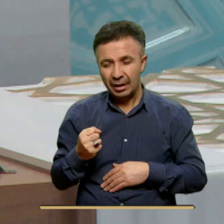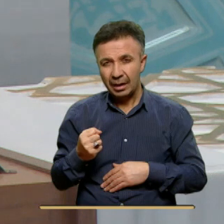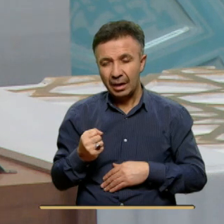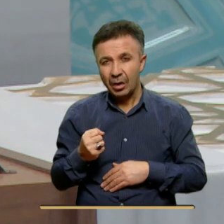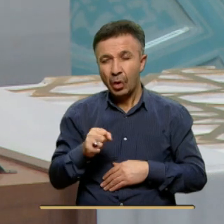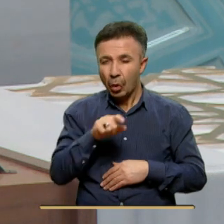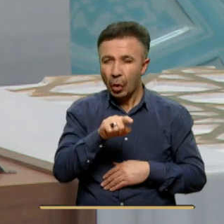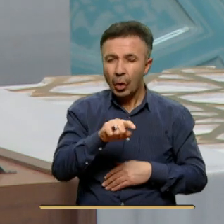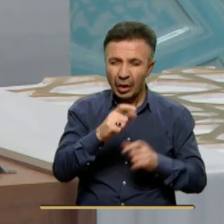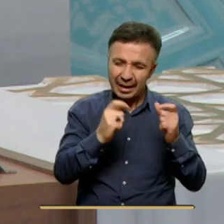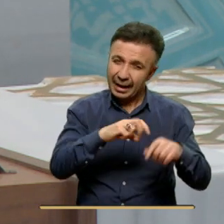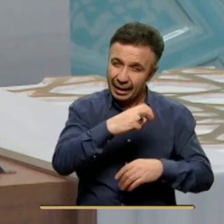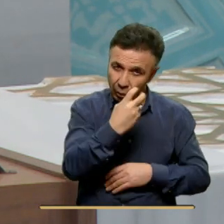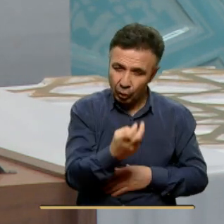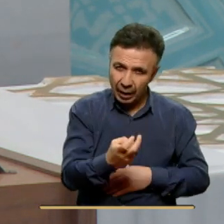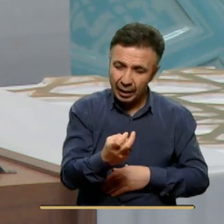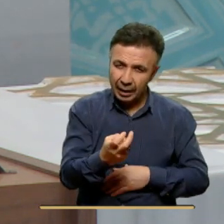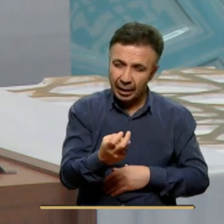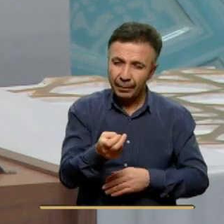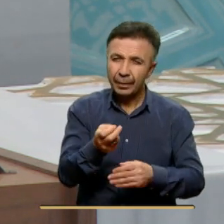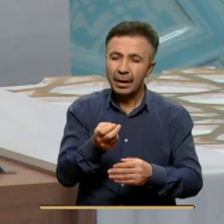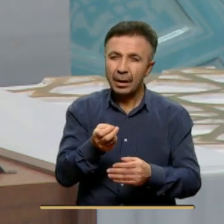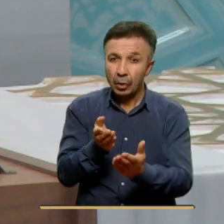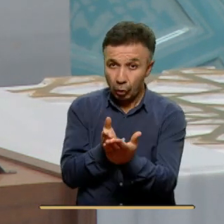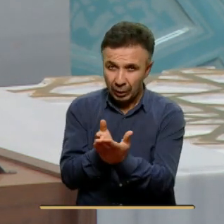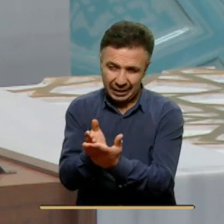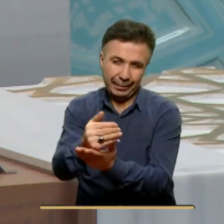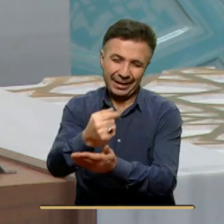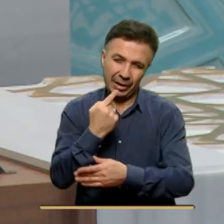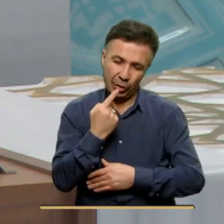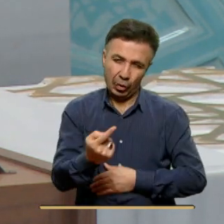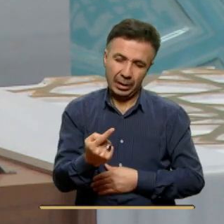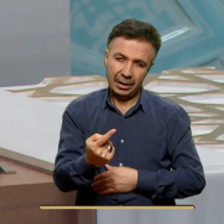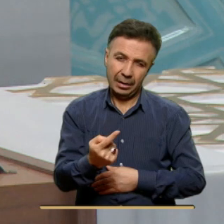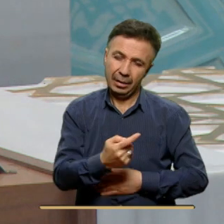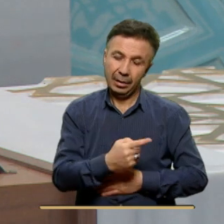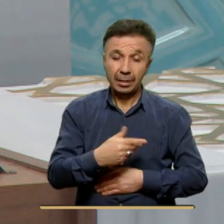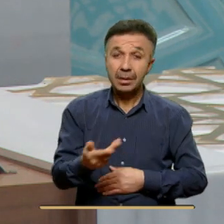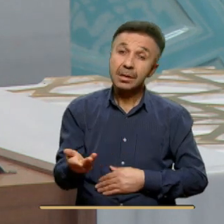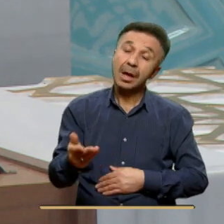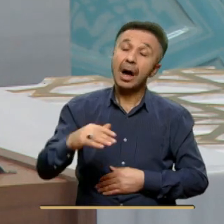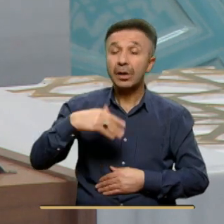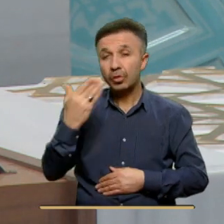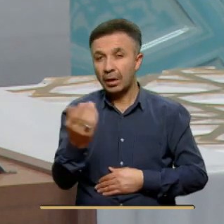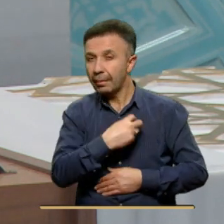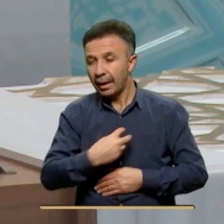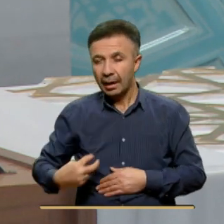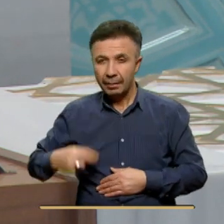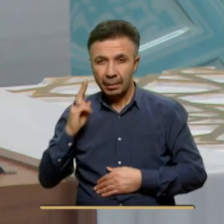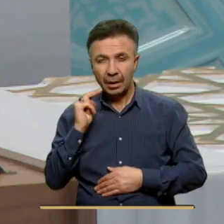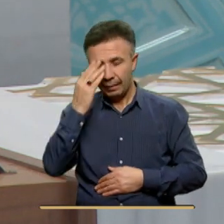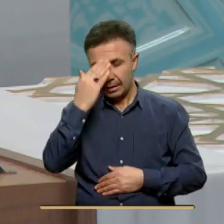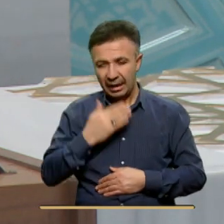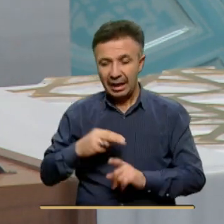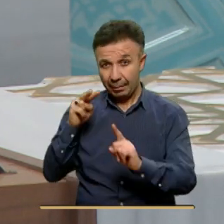diyorlar. Daha sonra sevgili Peygamberimiz Aleyhissalatu Vesselam